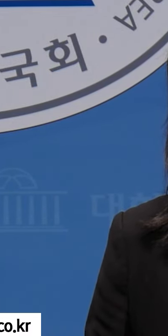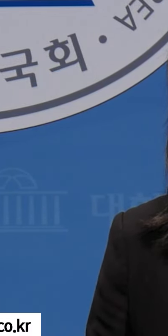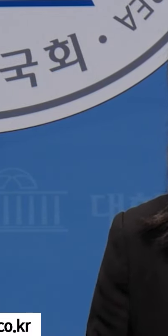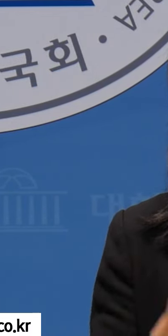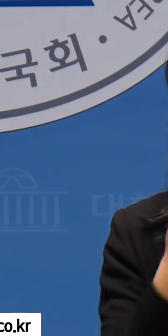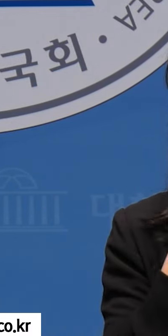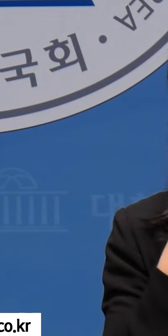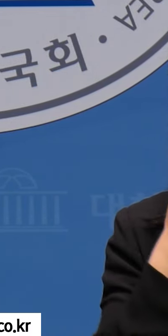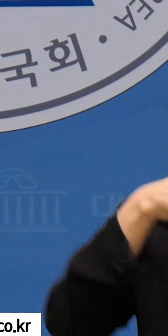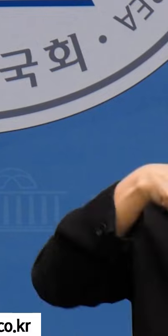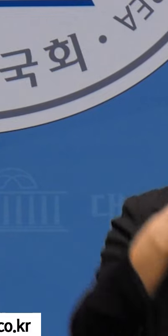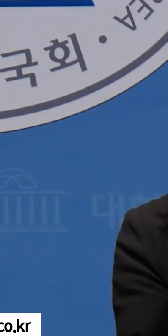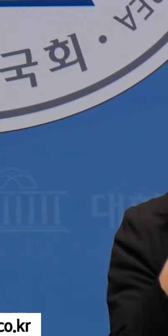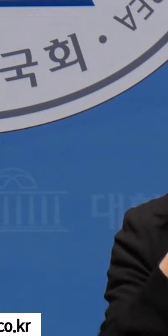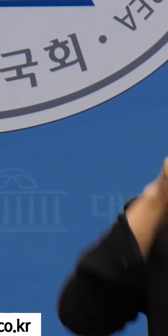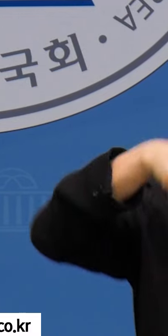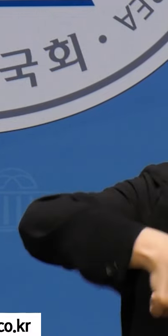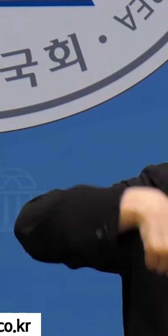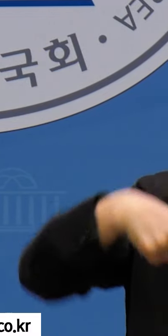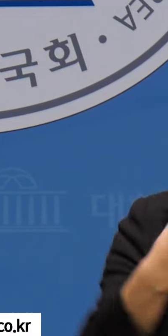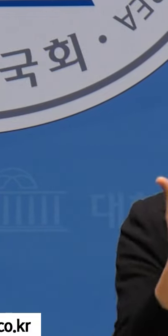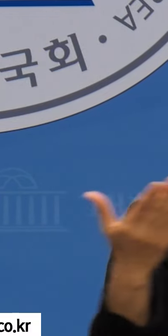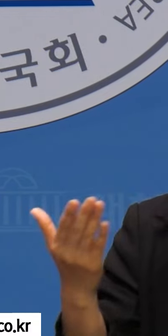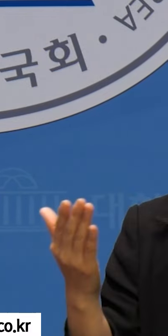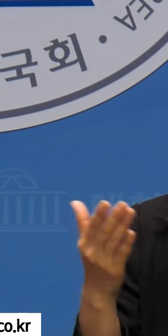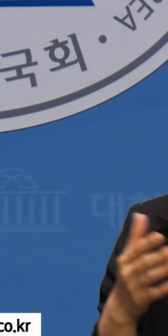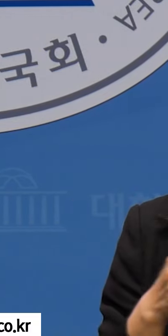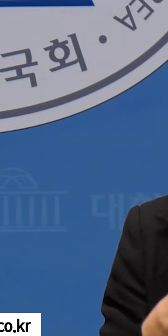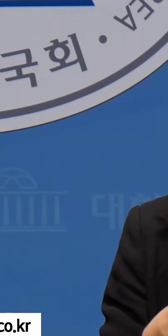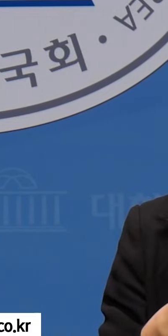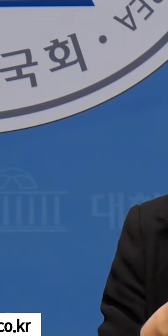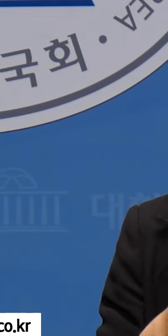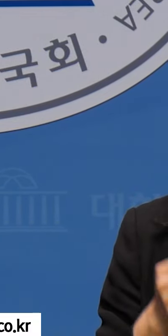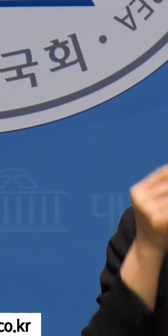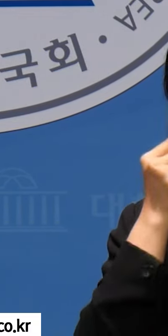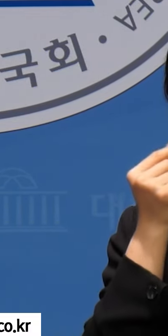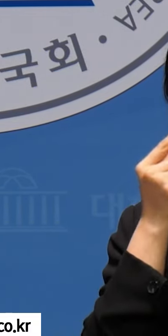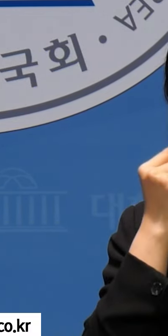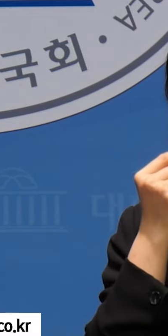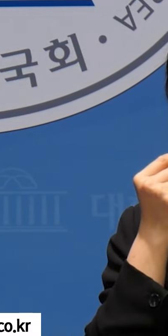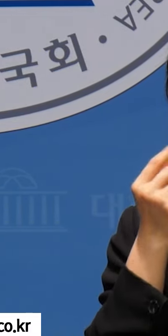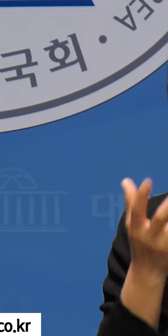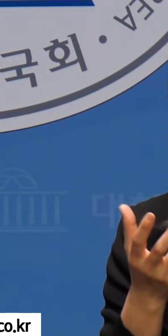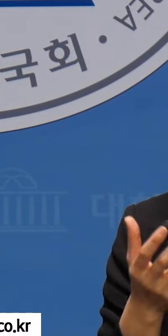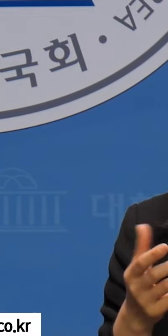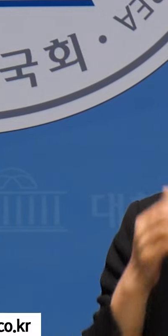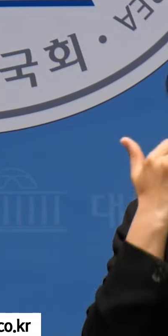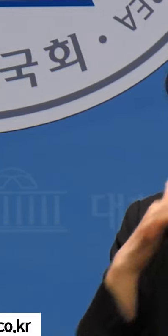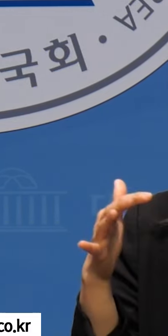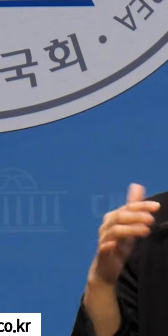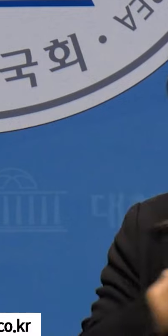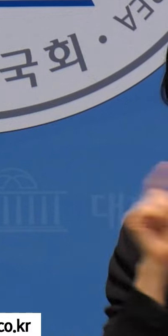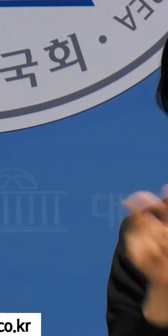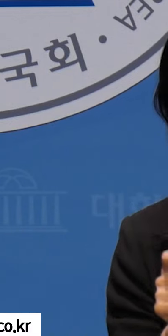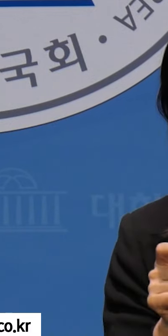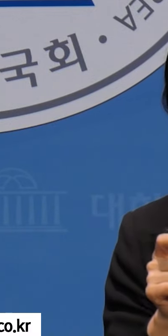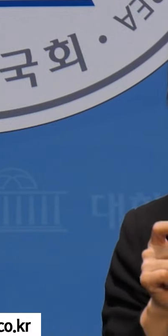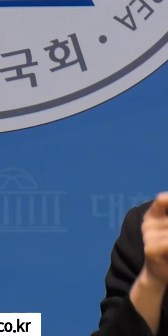어떻게 서울 한복판에서 이런 도발적인 한글판 지도가 비치되고 배포된다는